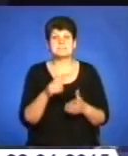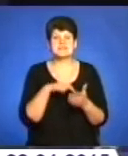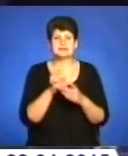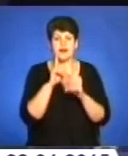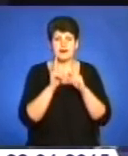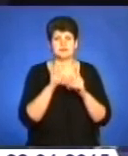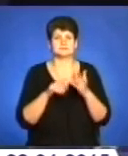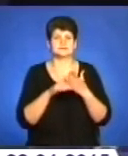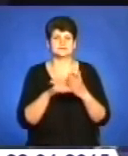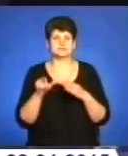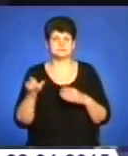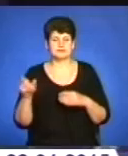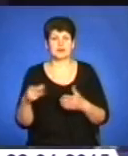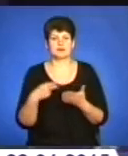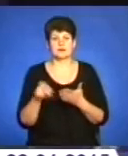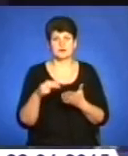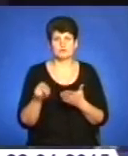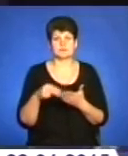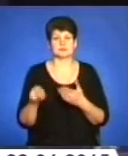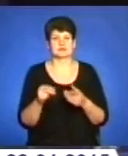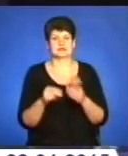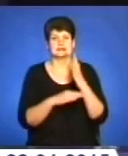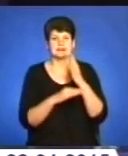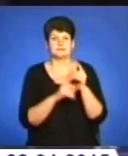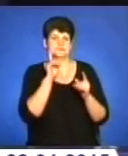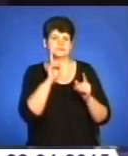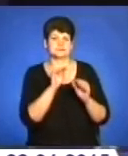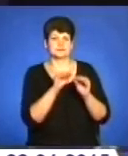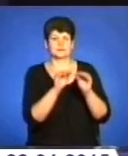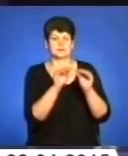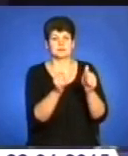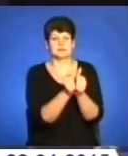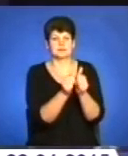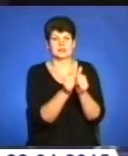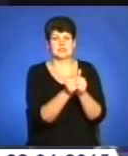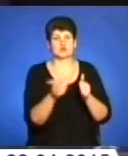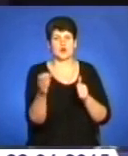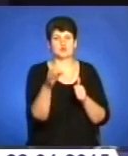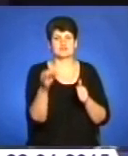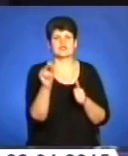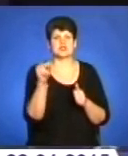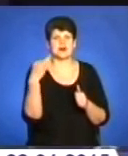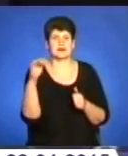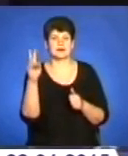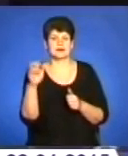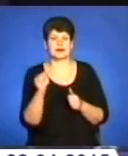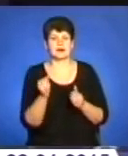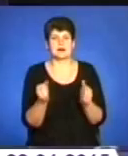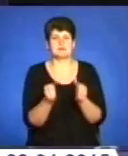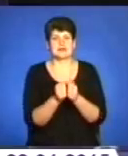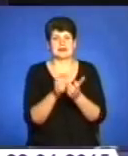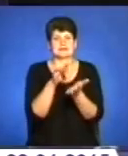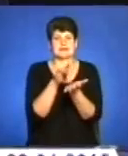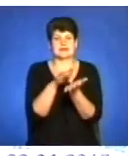та меценати допомогли із придбанням саджанців. Молоді дерева висадили неподалік острівка Чайки біля центральних